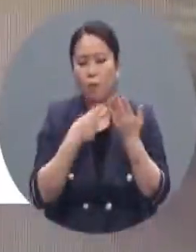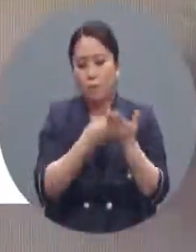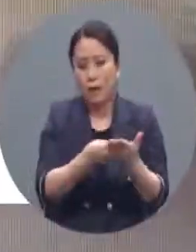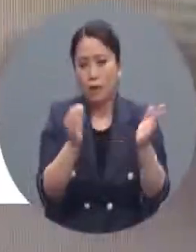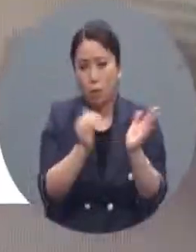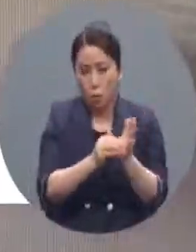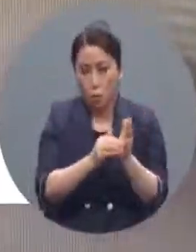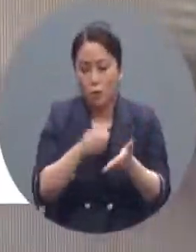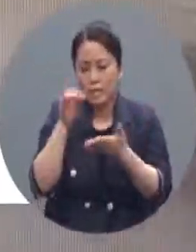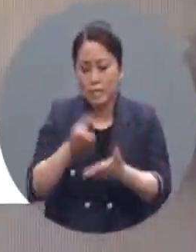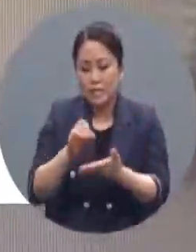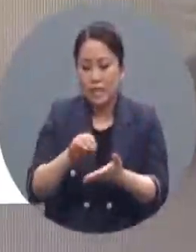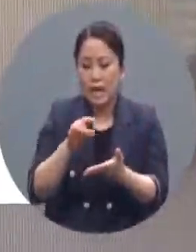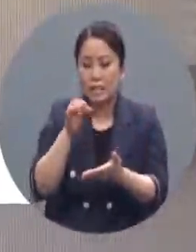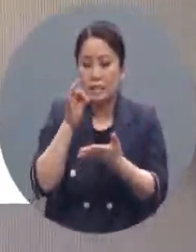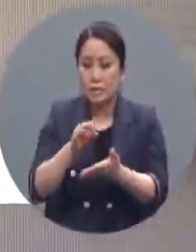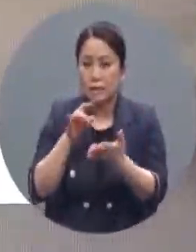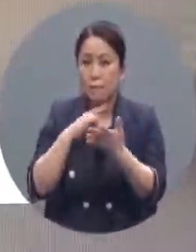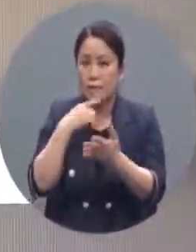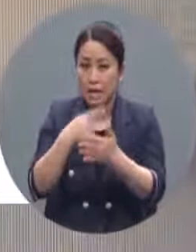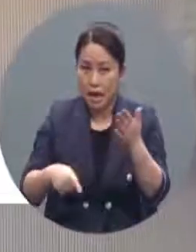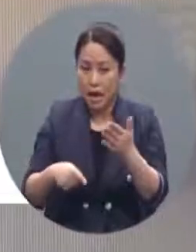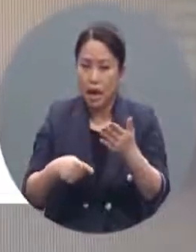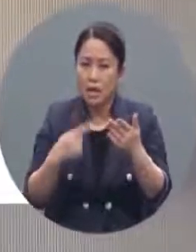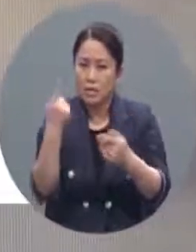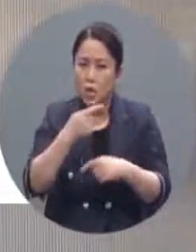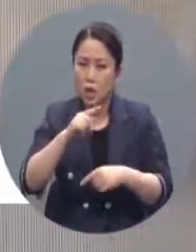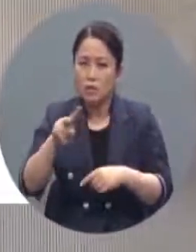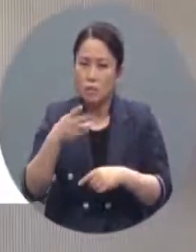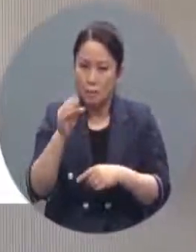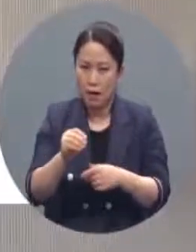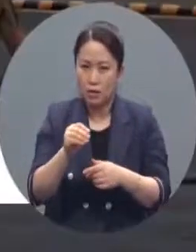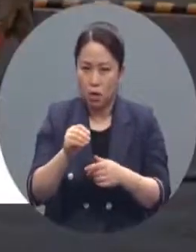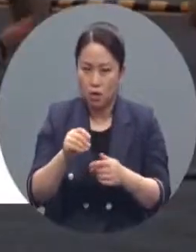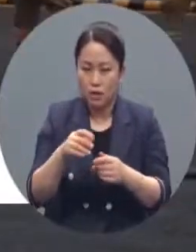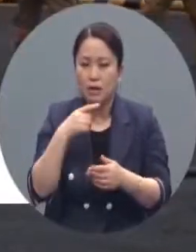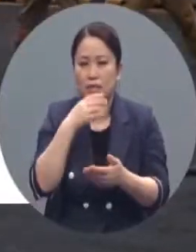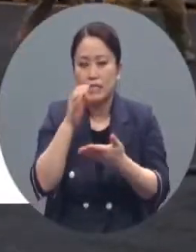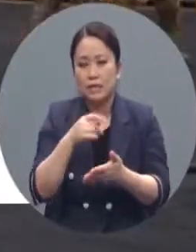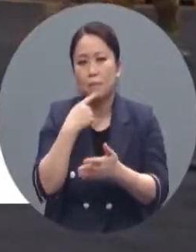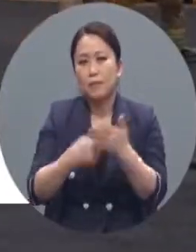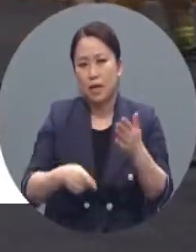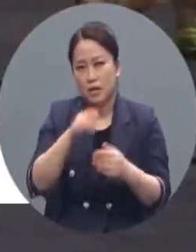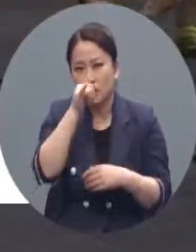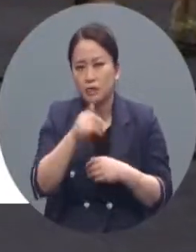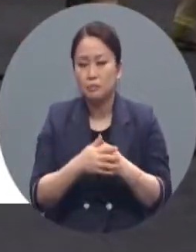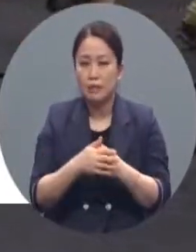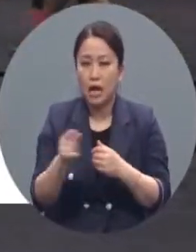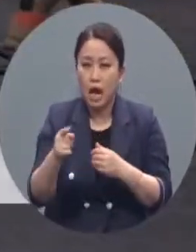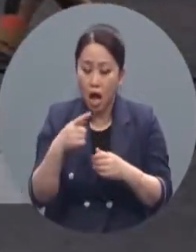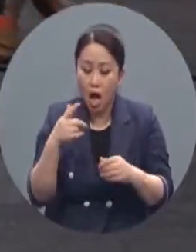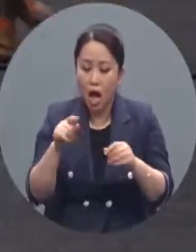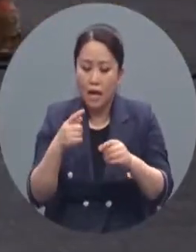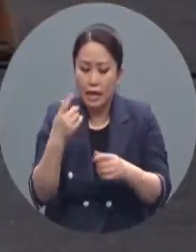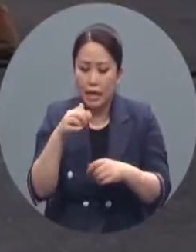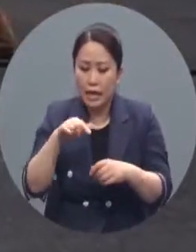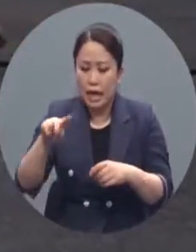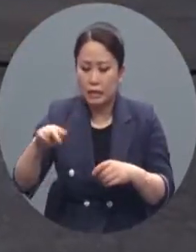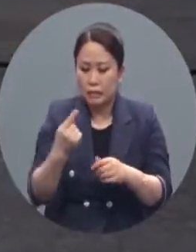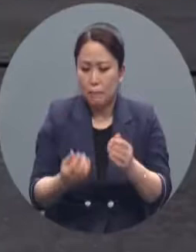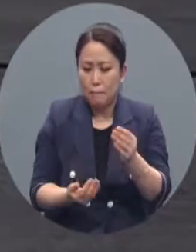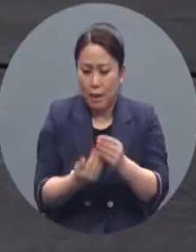원 상당의 재산 피해가 났습니다. 경찰은 LP가스를 공장 저장고로 옮기던 중 가스 분출로